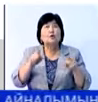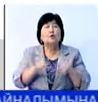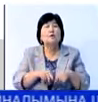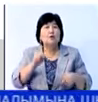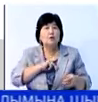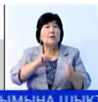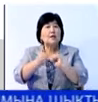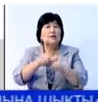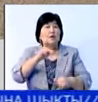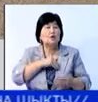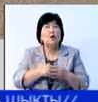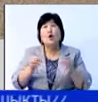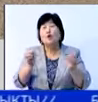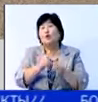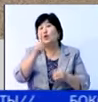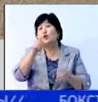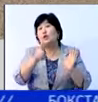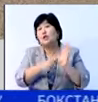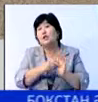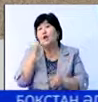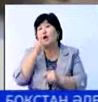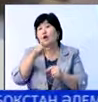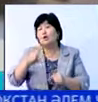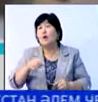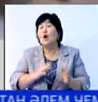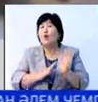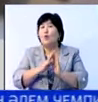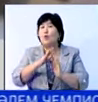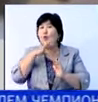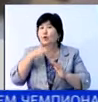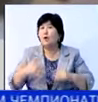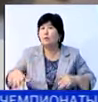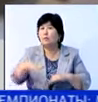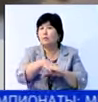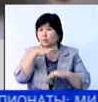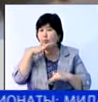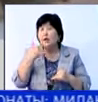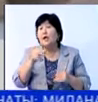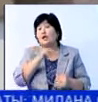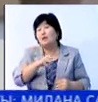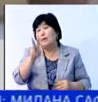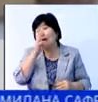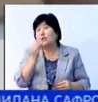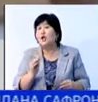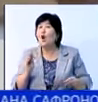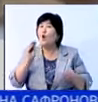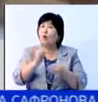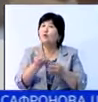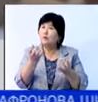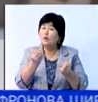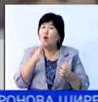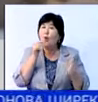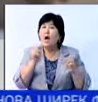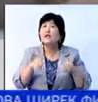жұмыс істеуде. Тұрақты 107 жұмысшы бар. Өнім жоғары болғаннан кейін еңбегі ақысы, қосымша ақысы барлығы